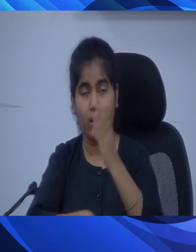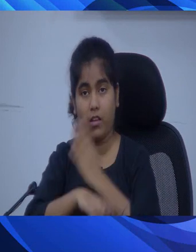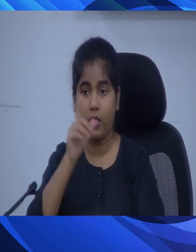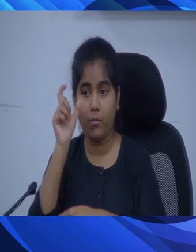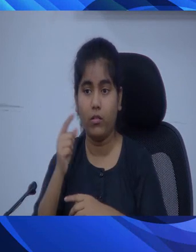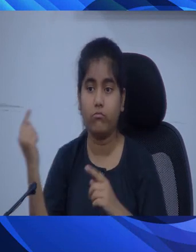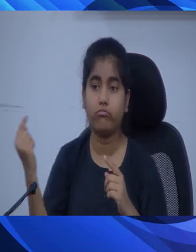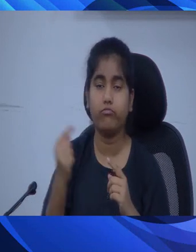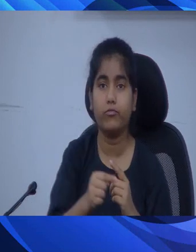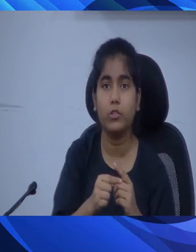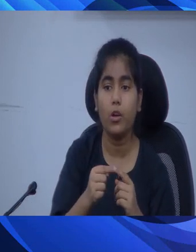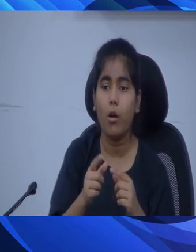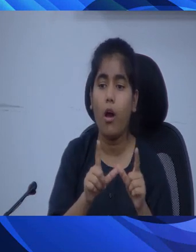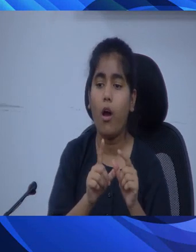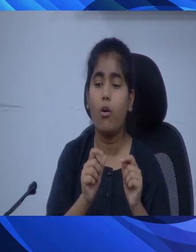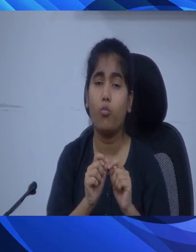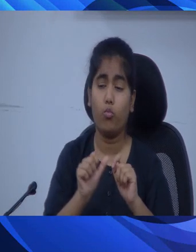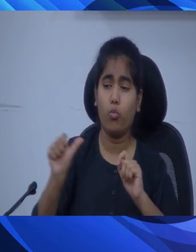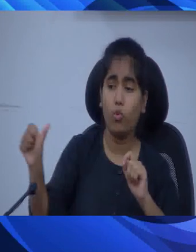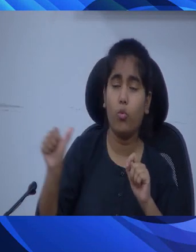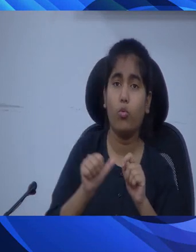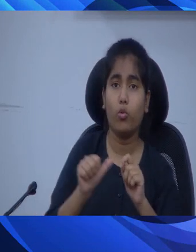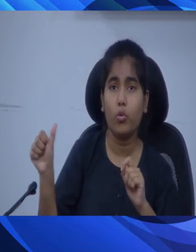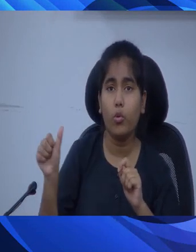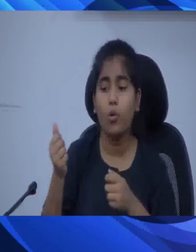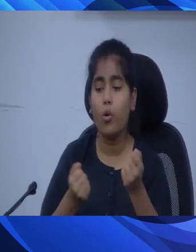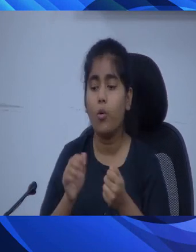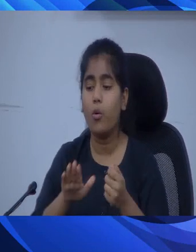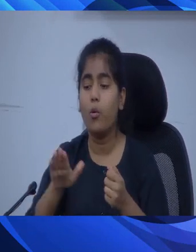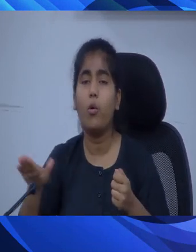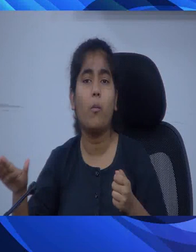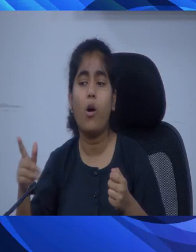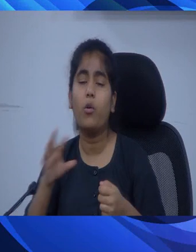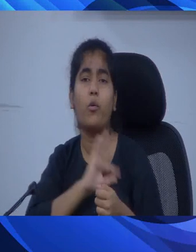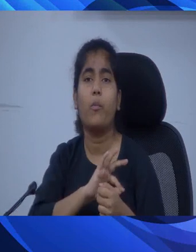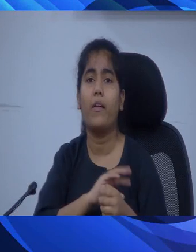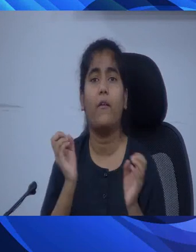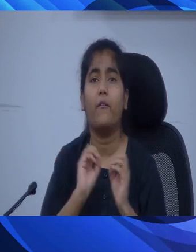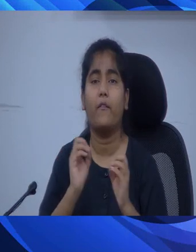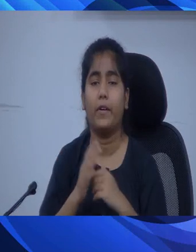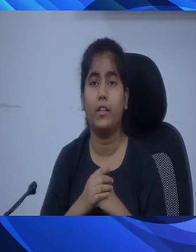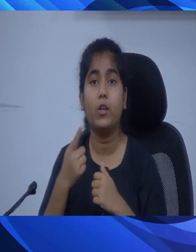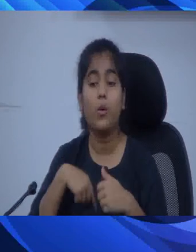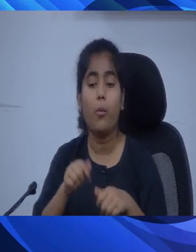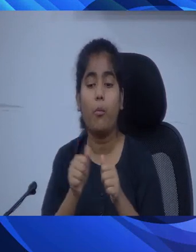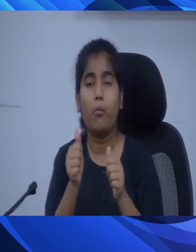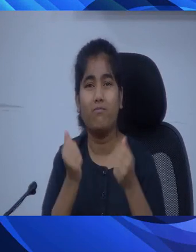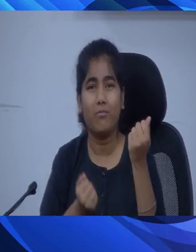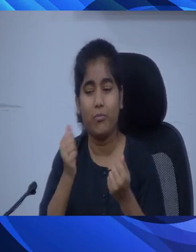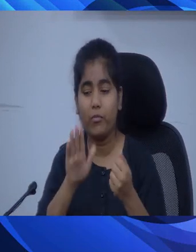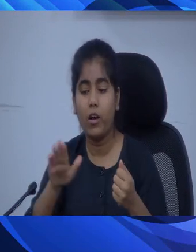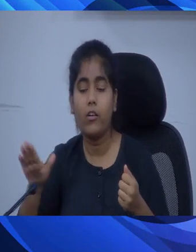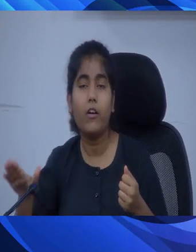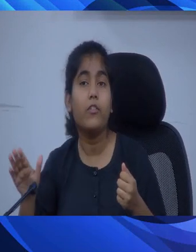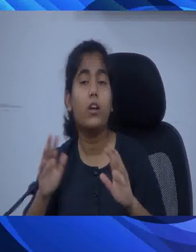तो आप भी अग्री करेंगे कि अगर कोई दिव्यांग आते हैं और आप बहुत दूर की पार्किंग देंगे तो उनके उनके फायदेमंद उनके फायदे के लिए नहीं